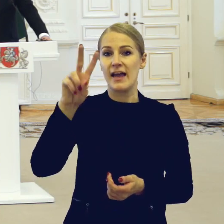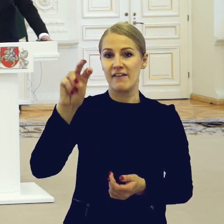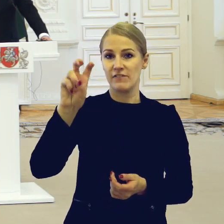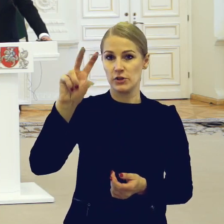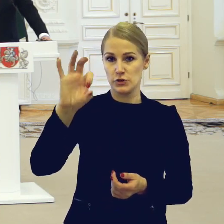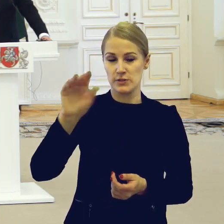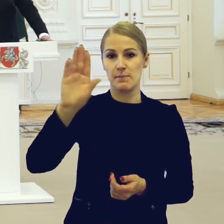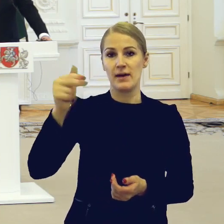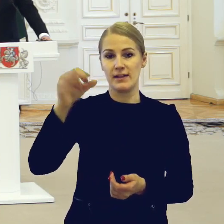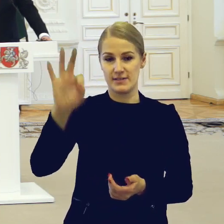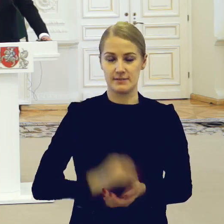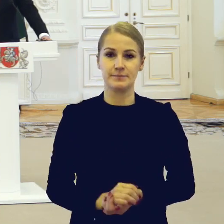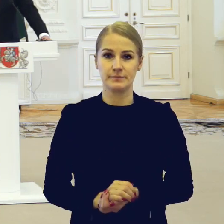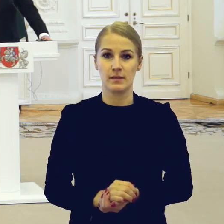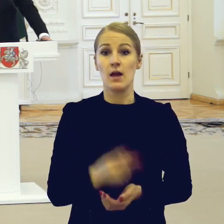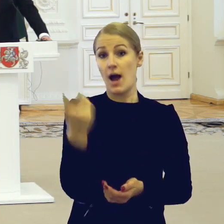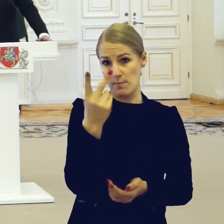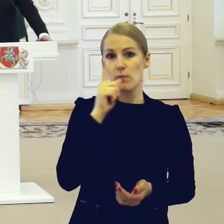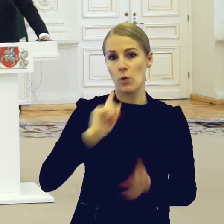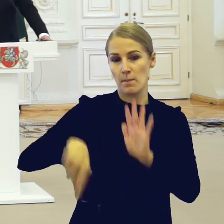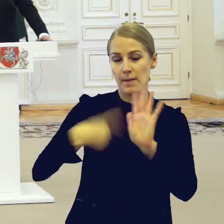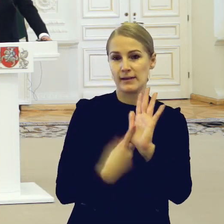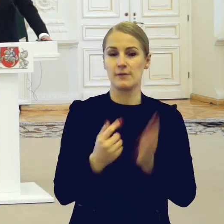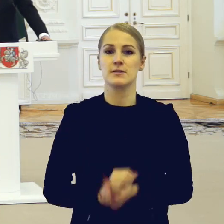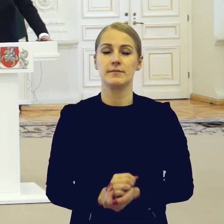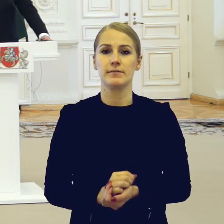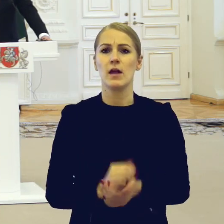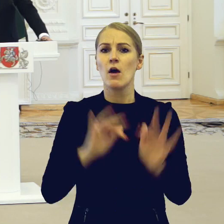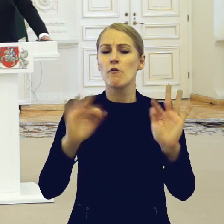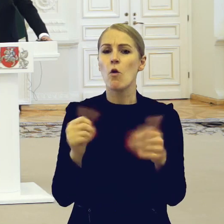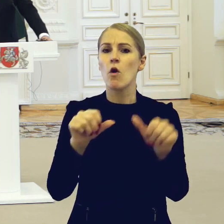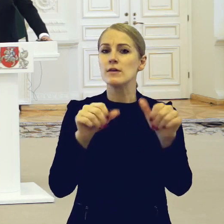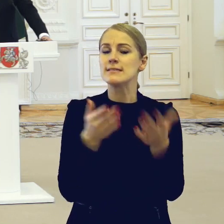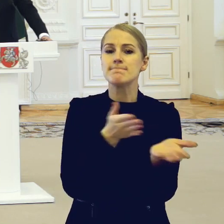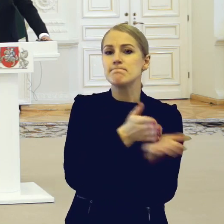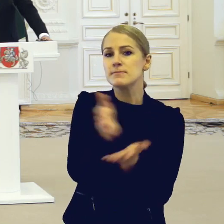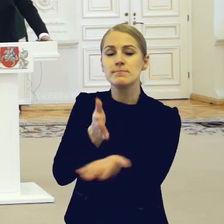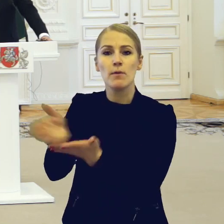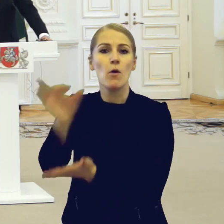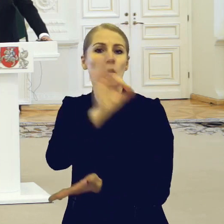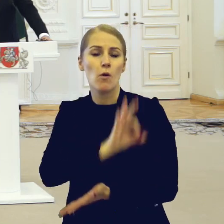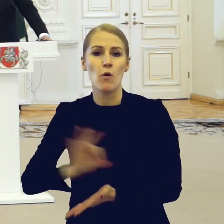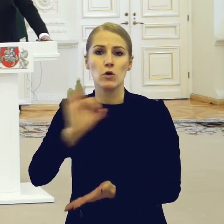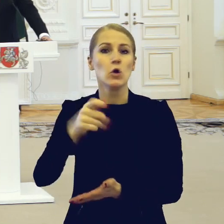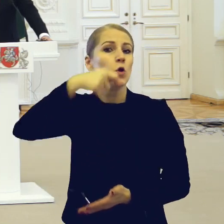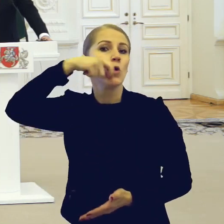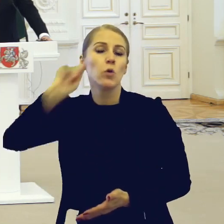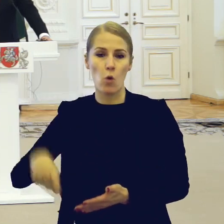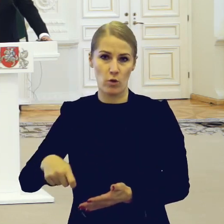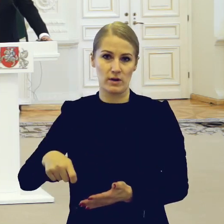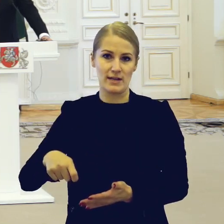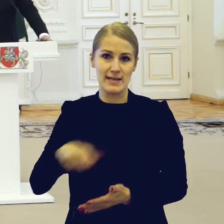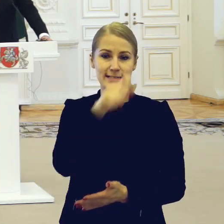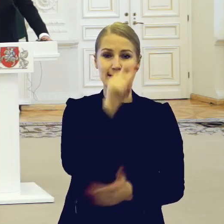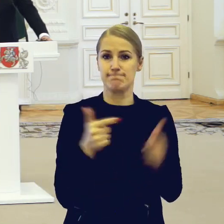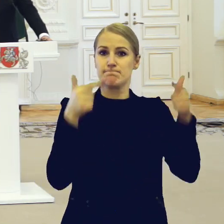and your positions on Ukraine's possible EU membership. Kokia jūsų pozicija būtų apie dėl galimos Ukrainos